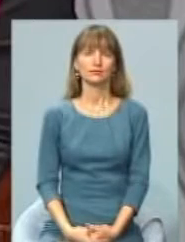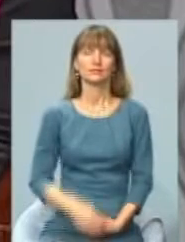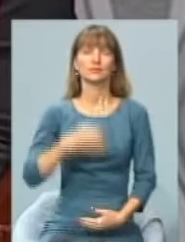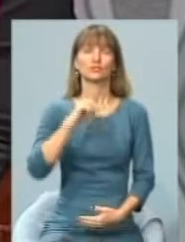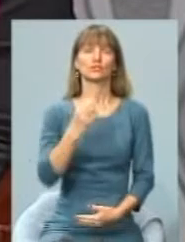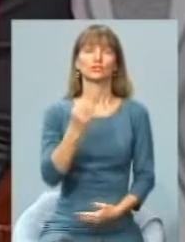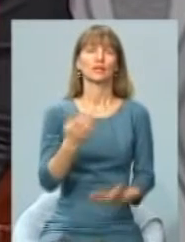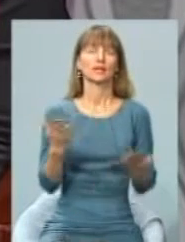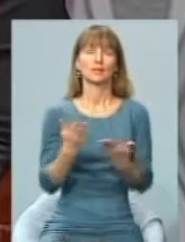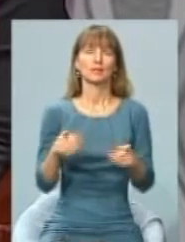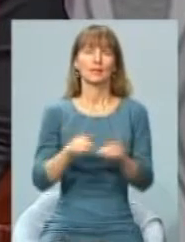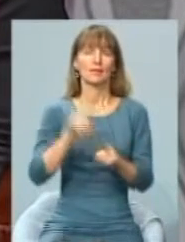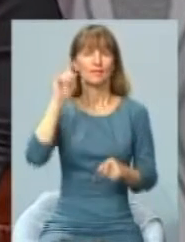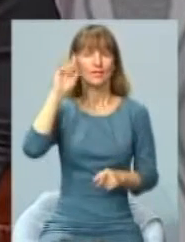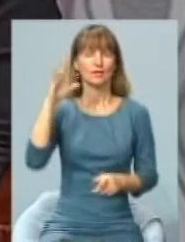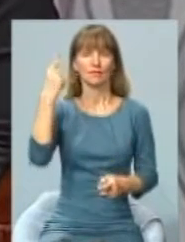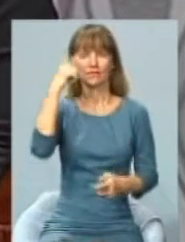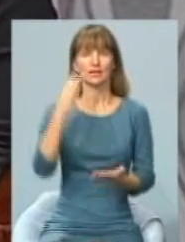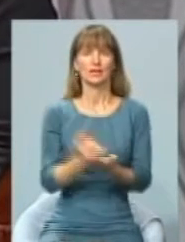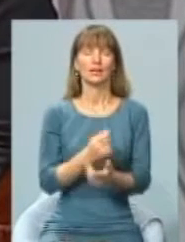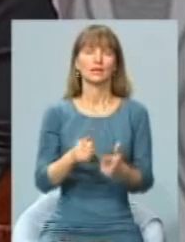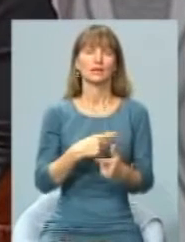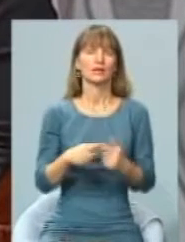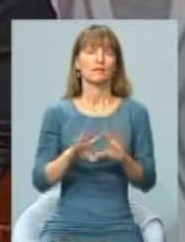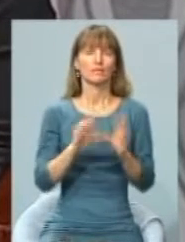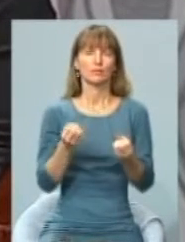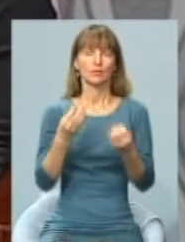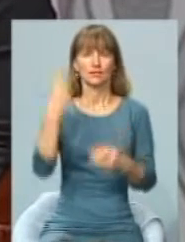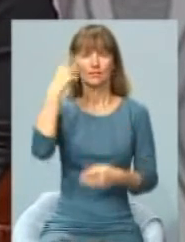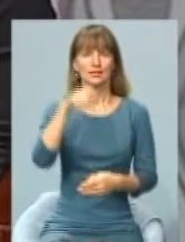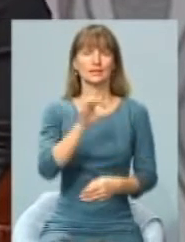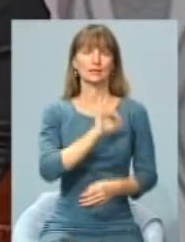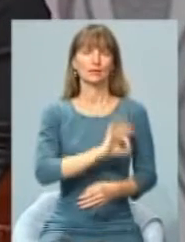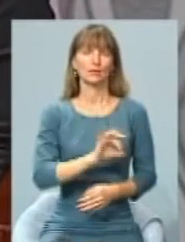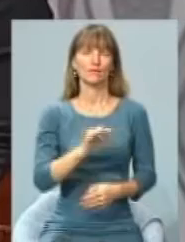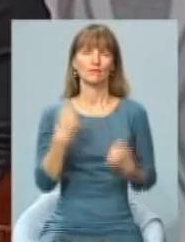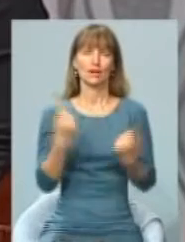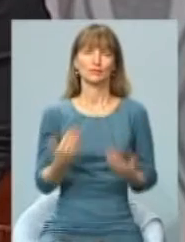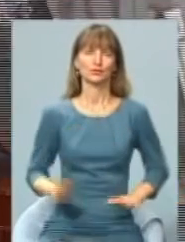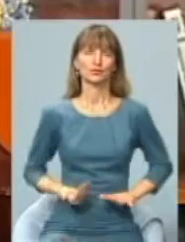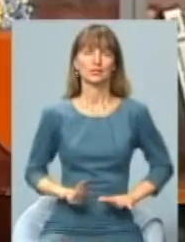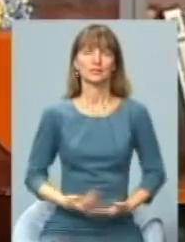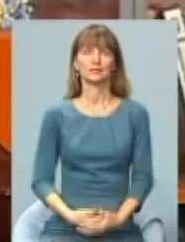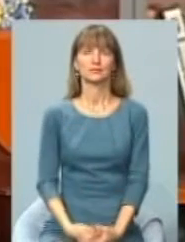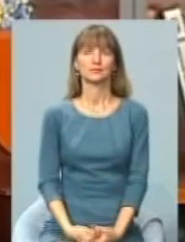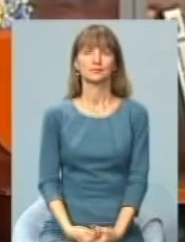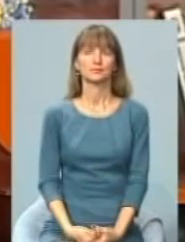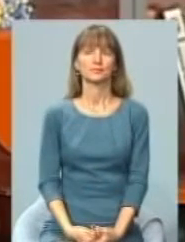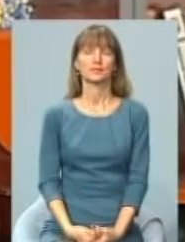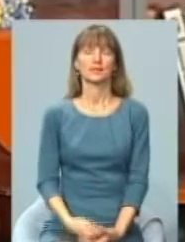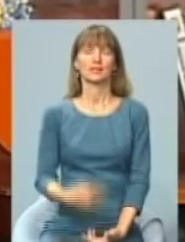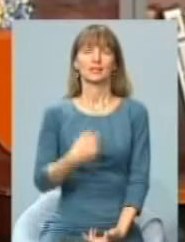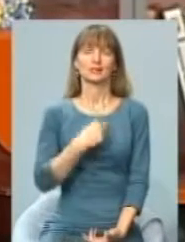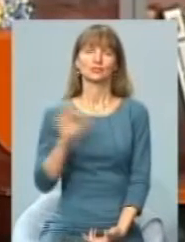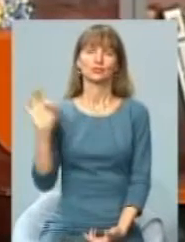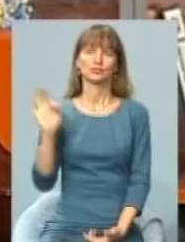Саша, а якими от такими відомими винаходами або взагалі просто винаходами ти користуєшся у повсякденному своєму житті? Я